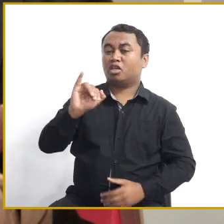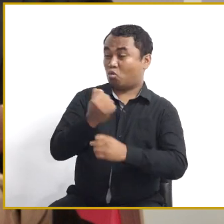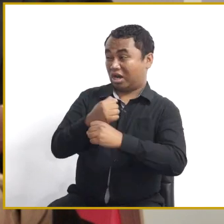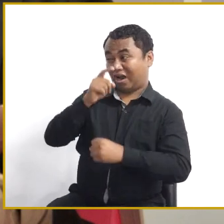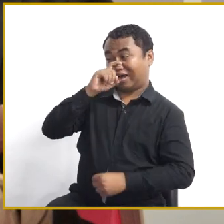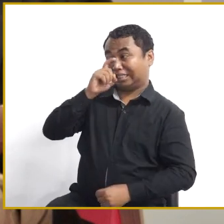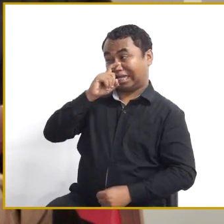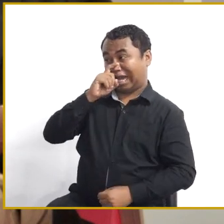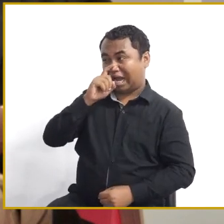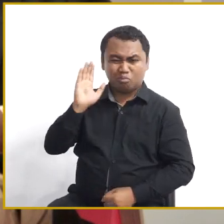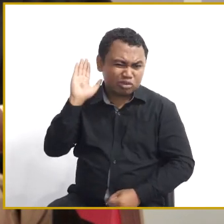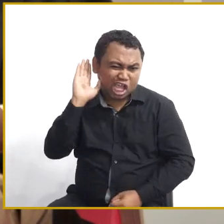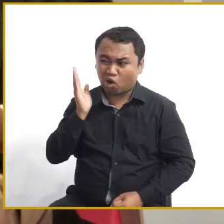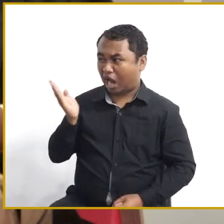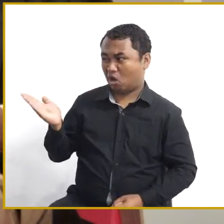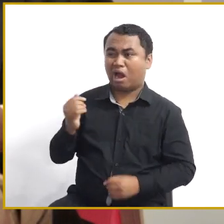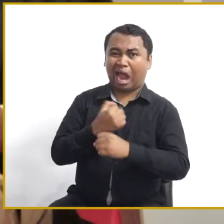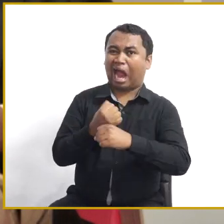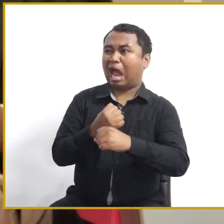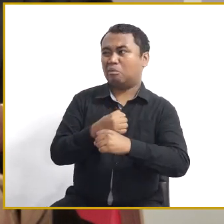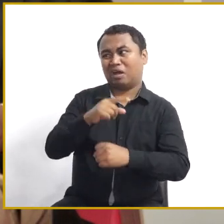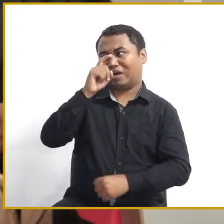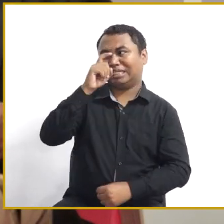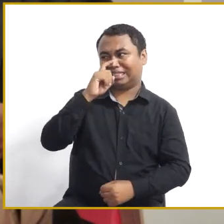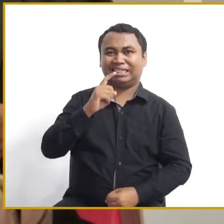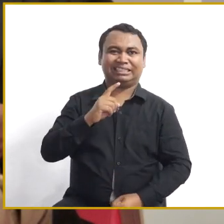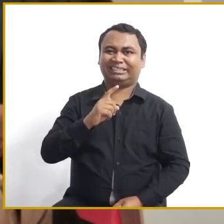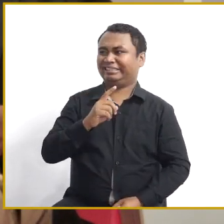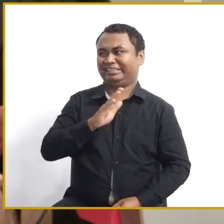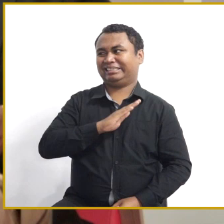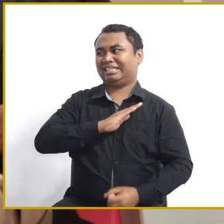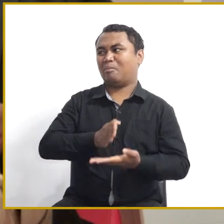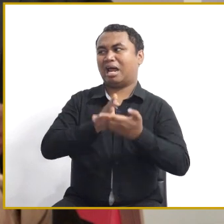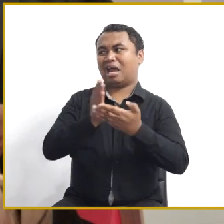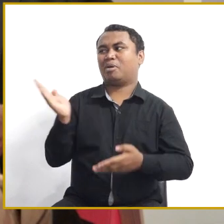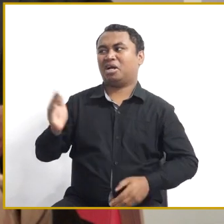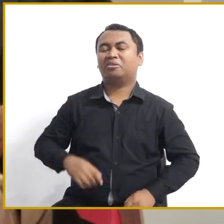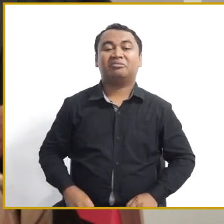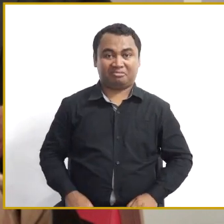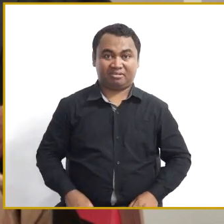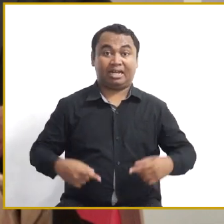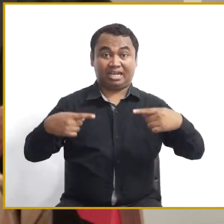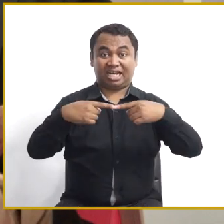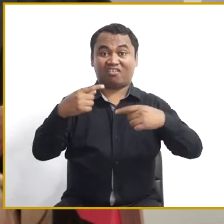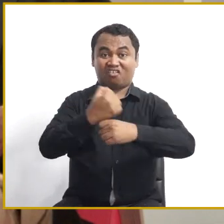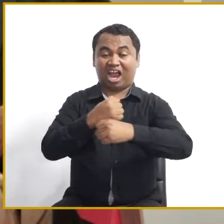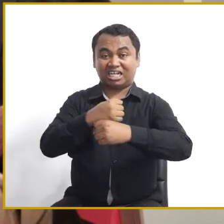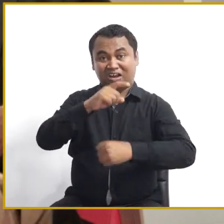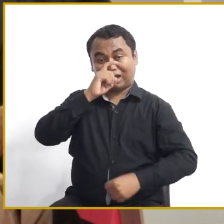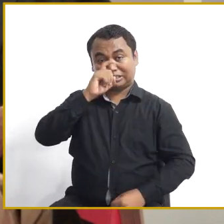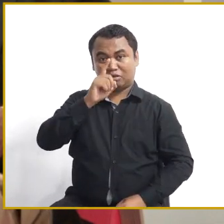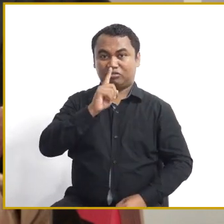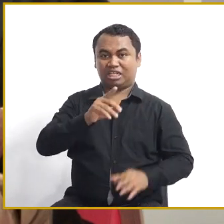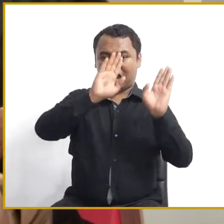ohatrany mpamatsy vola avy any ivelany tsy hiditra eto Madagasikara mihitsy. Raha ohatra fotsiny anefa ry zareo no vao miteny hoe raha janona iny